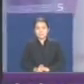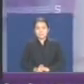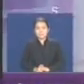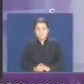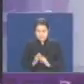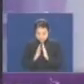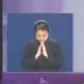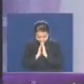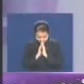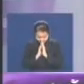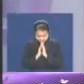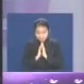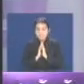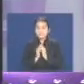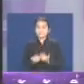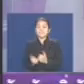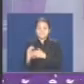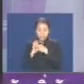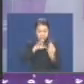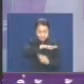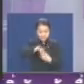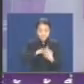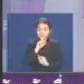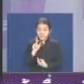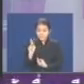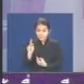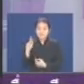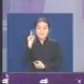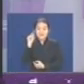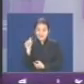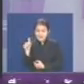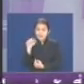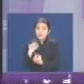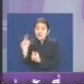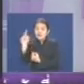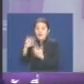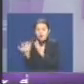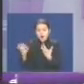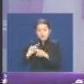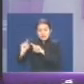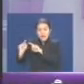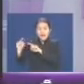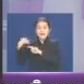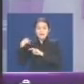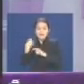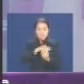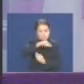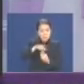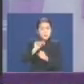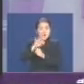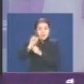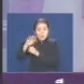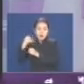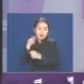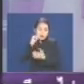สวัสดีค่ะคุณผู้ชมค่ะต้อนรับเข้าสู่ช่วงของ11เด็ดเศรษฐกิจนะคะวันนี้ก็เป็นข่าวดีหลังจากที่สินค้าหลากหลายรายการมีการขาดแคลนไปไม่ว่าจะเป็นน้ำดื่มป